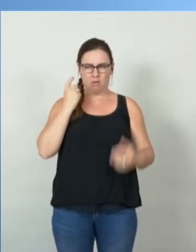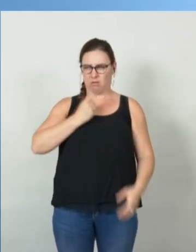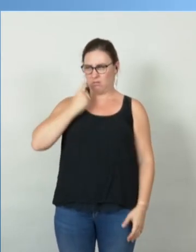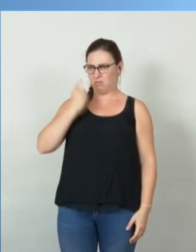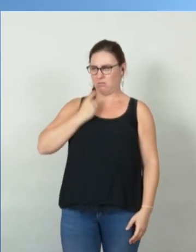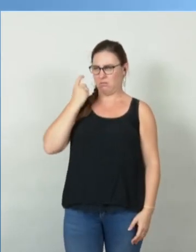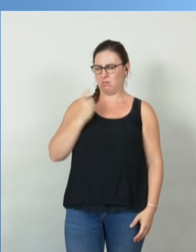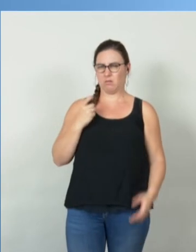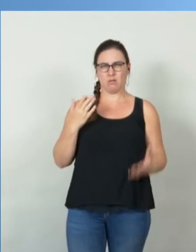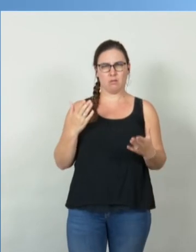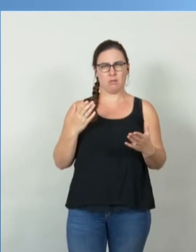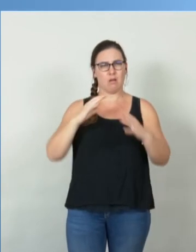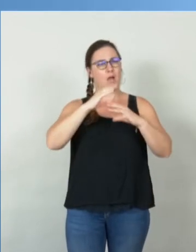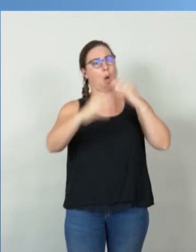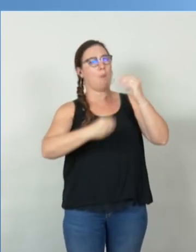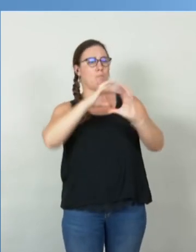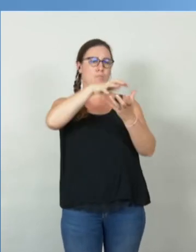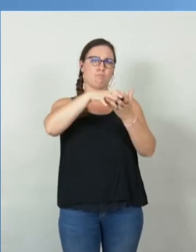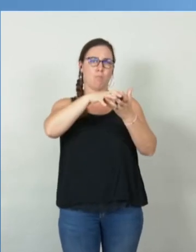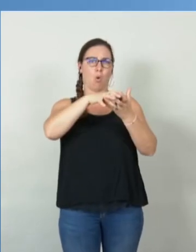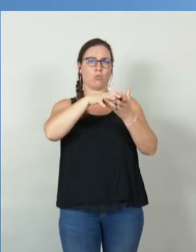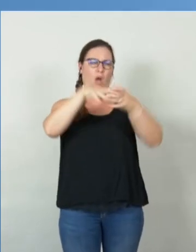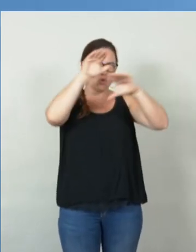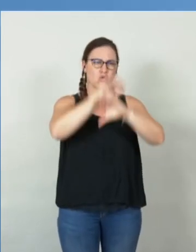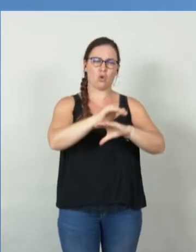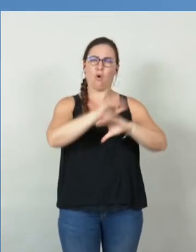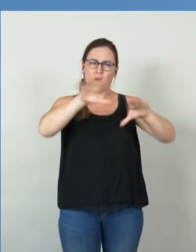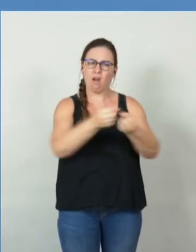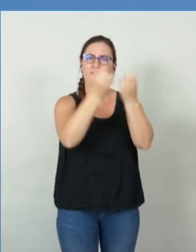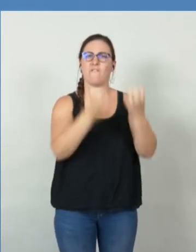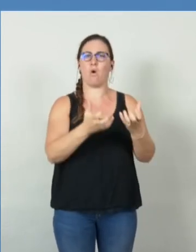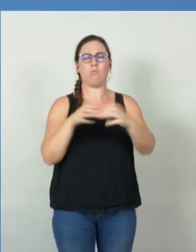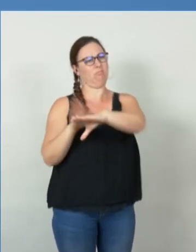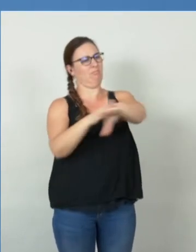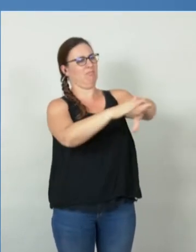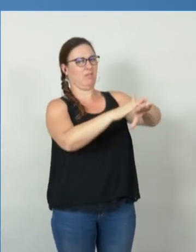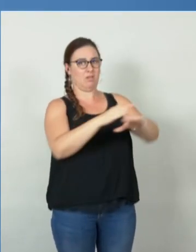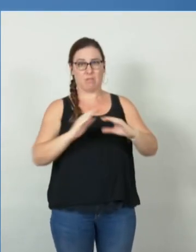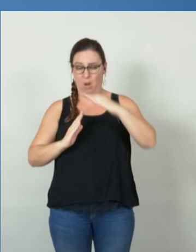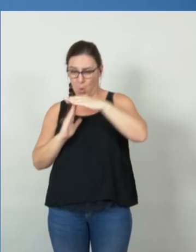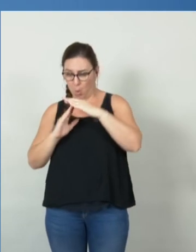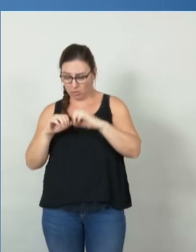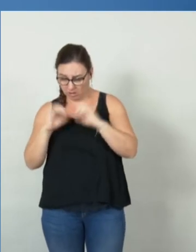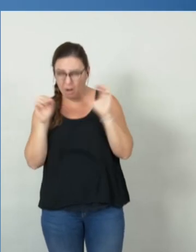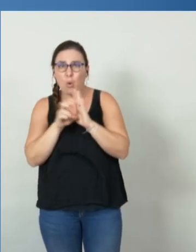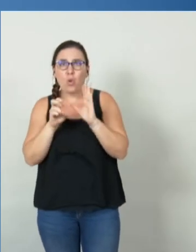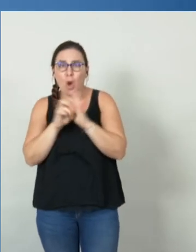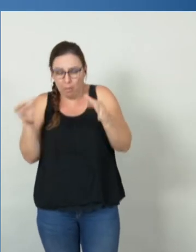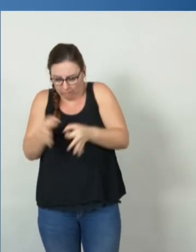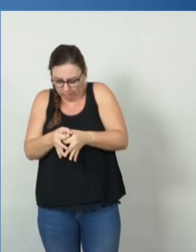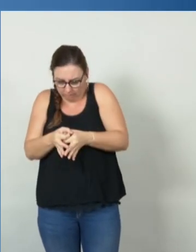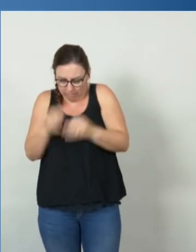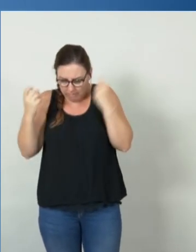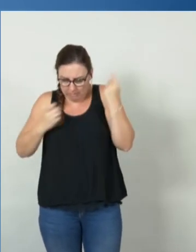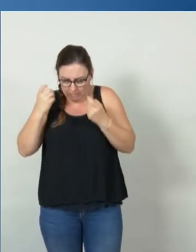non seulement veut sauver la planète on donne des leçons à tout le monde mais nous dans nos comptes dans ce qu'on fait on pourrait se poser la question